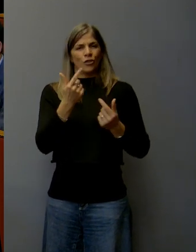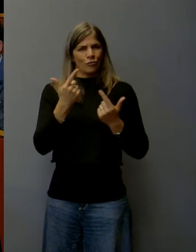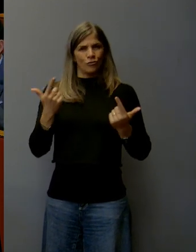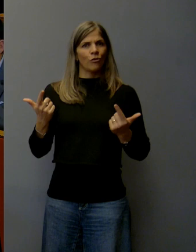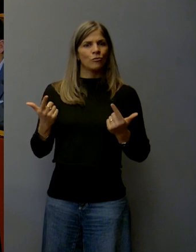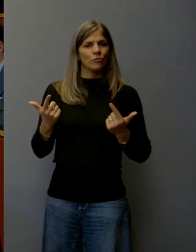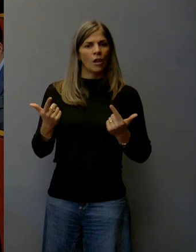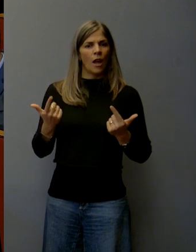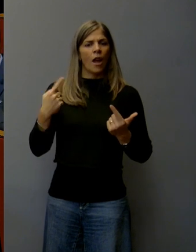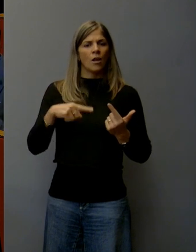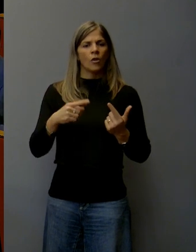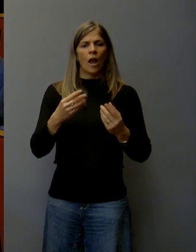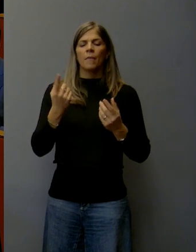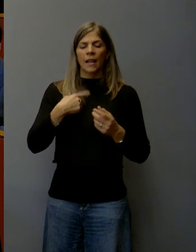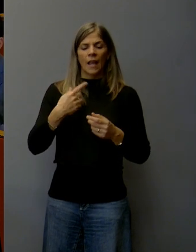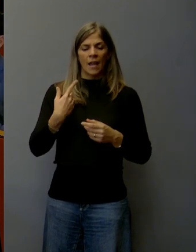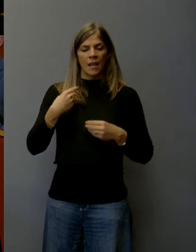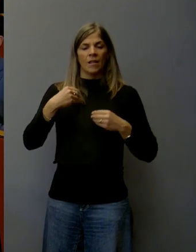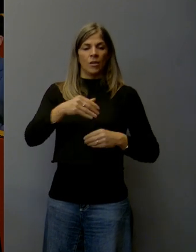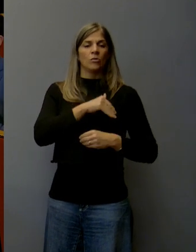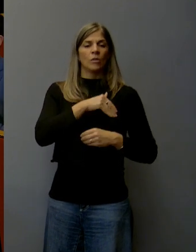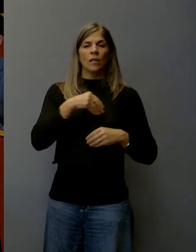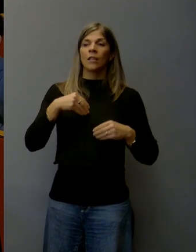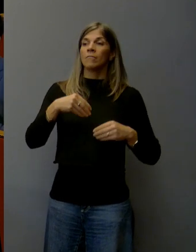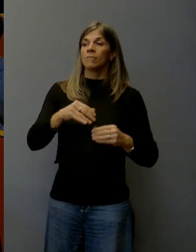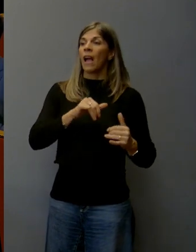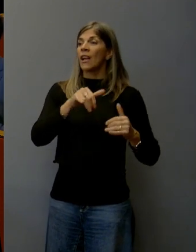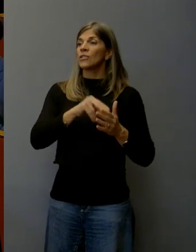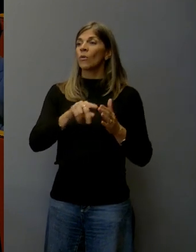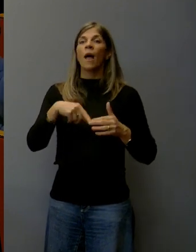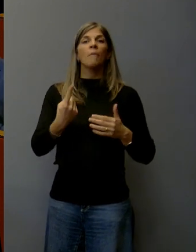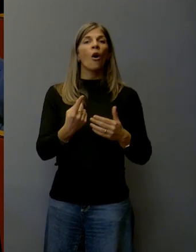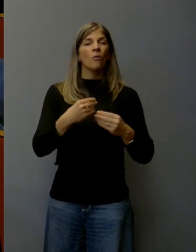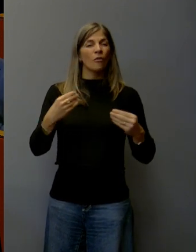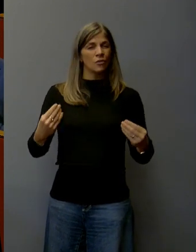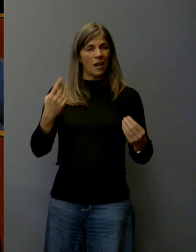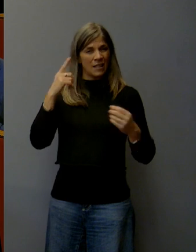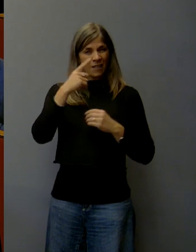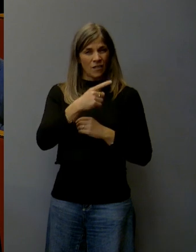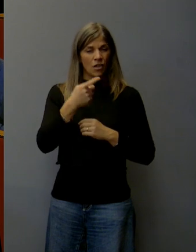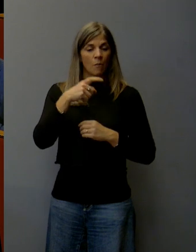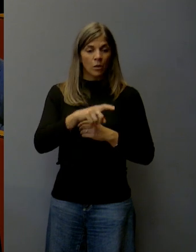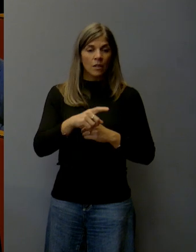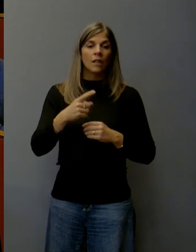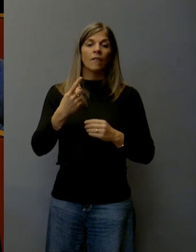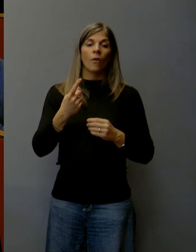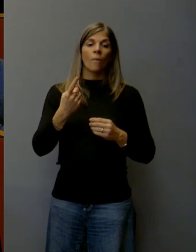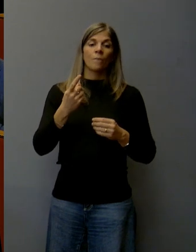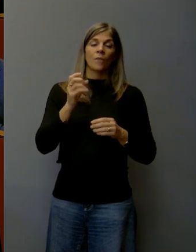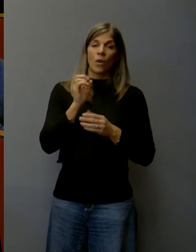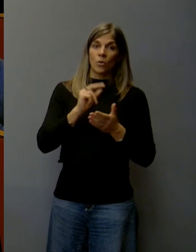non solo professionalmente ma soprattutto umanamente perché l'intervento attraverso la scuola